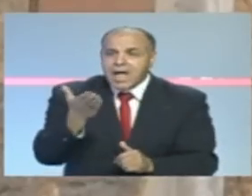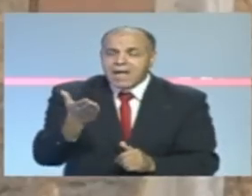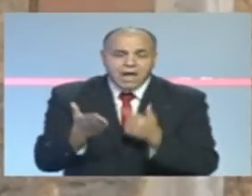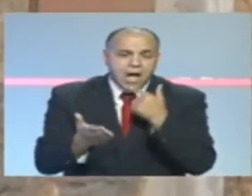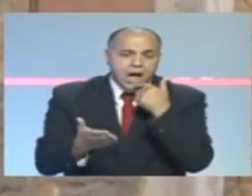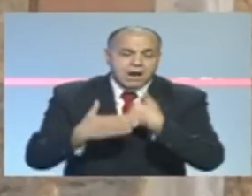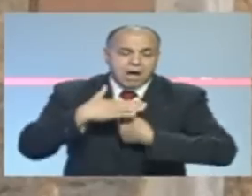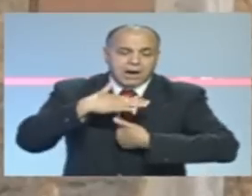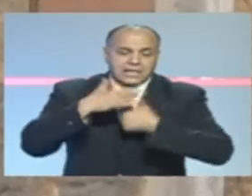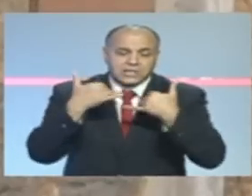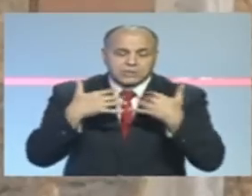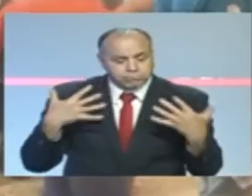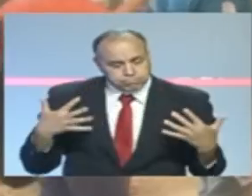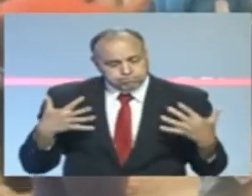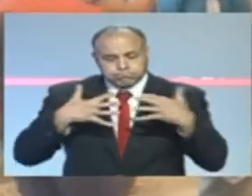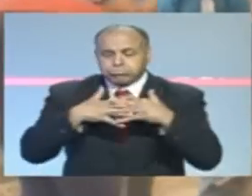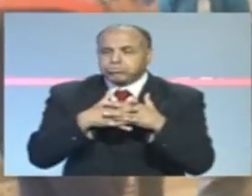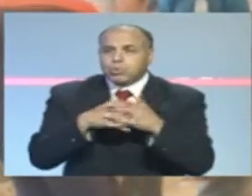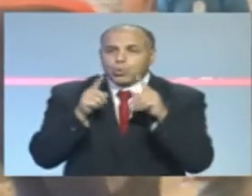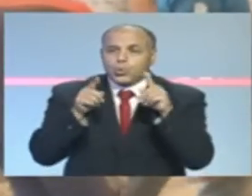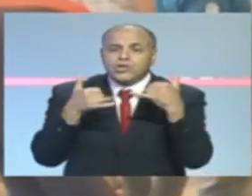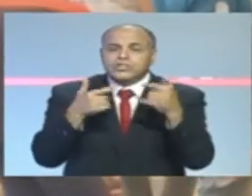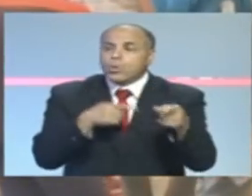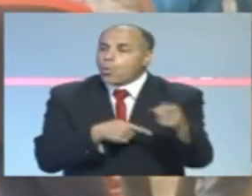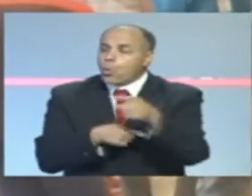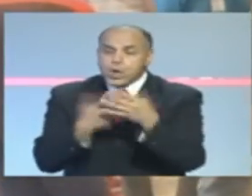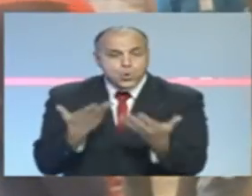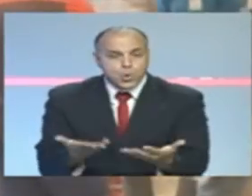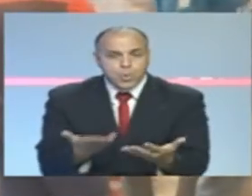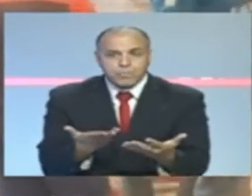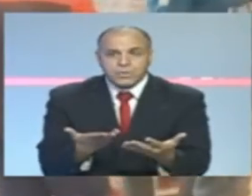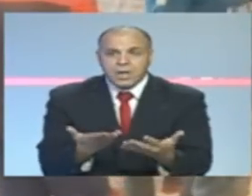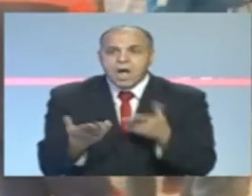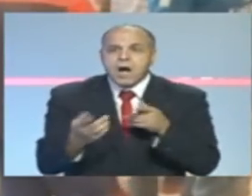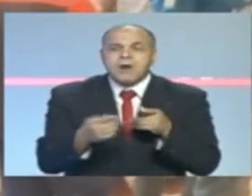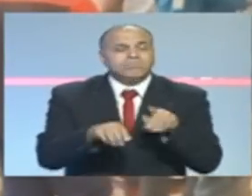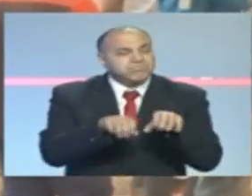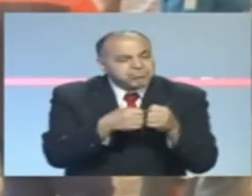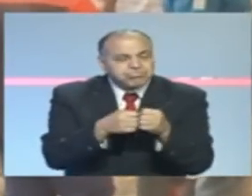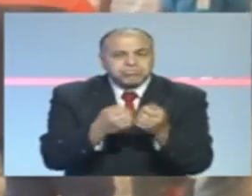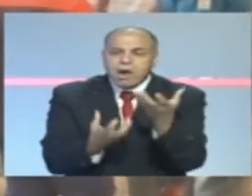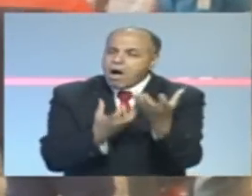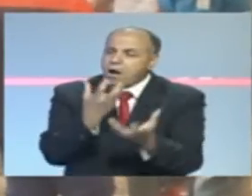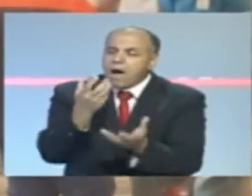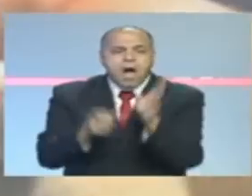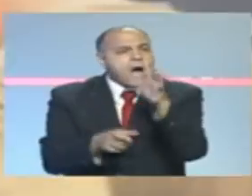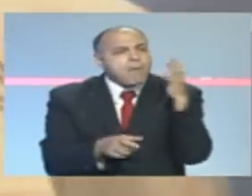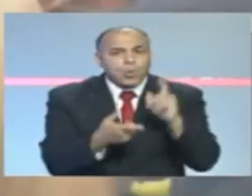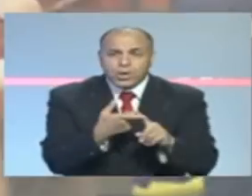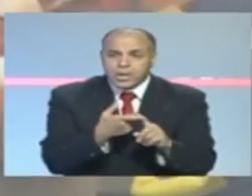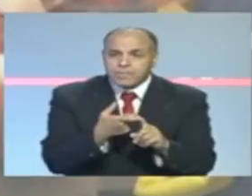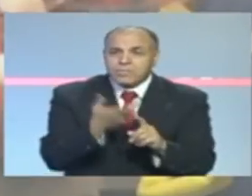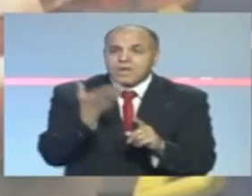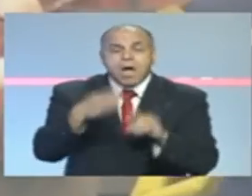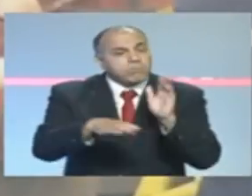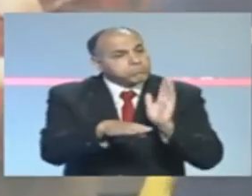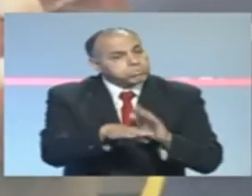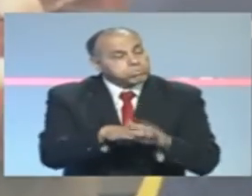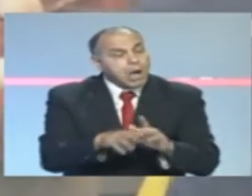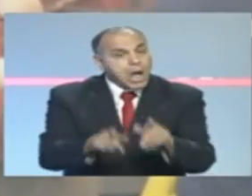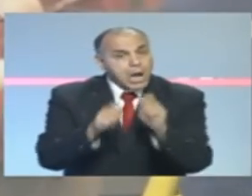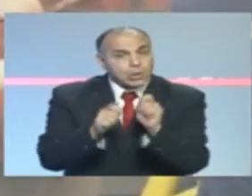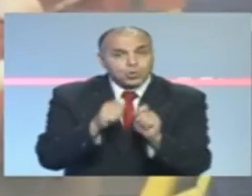اشاد تكون بال تفهمني الذي اظهره الجزائريون اتجاه المتضررين من حرائق الغابات وحذر في الان